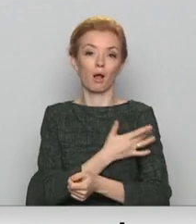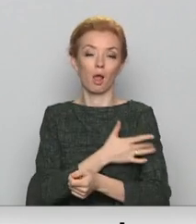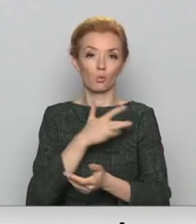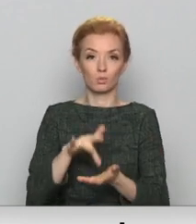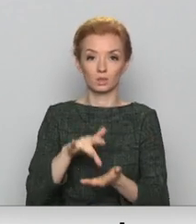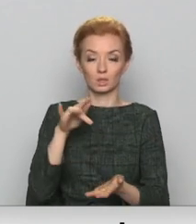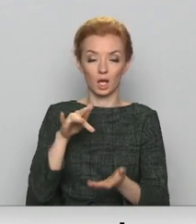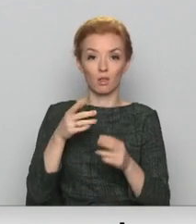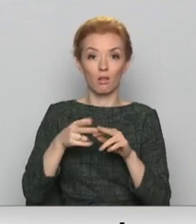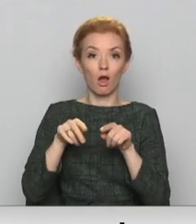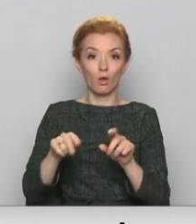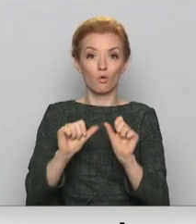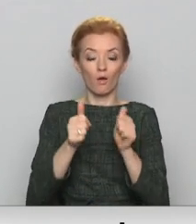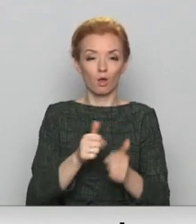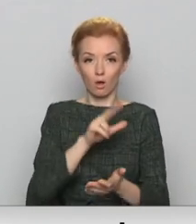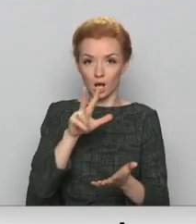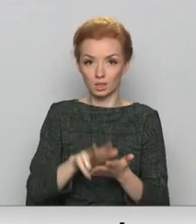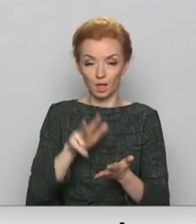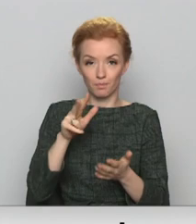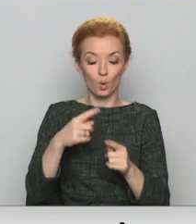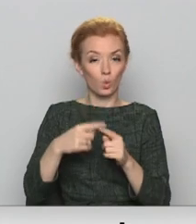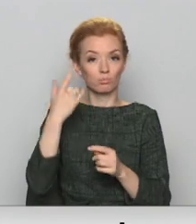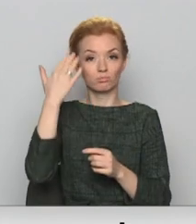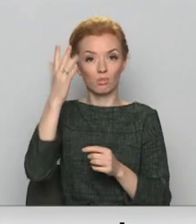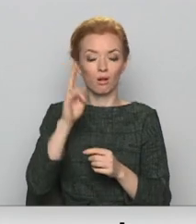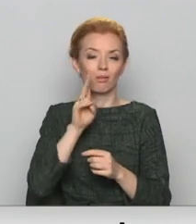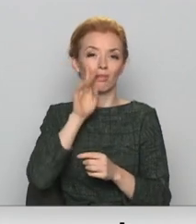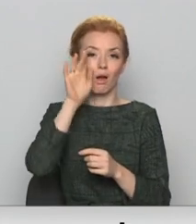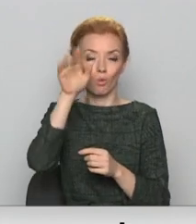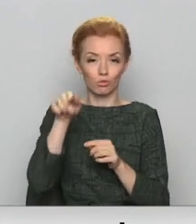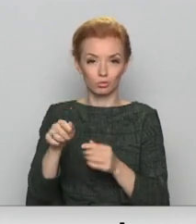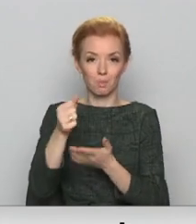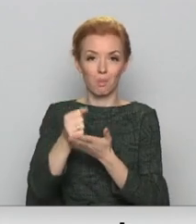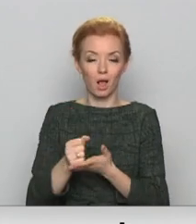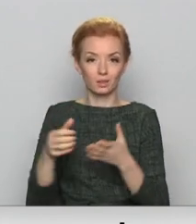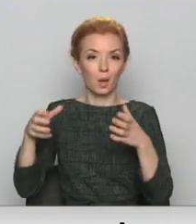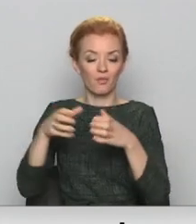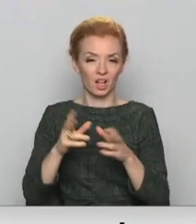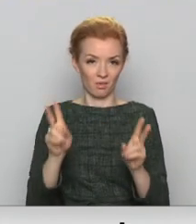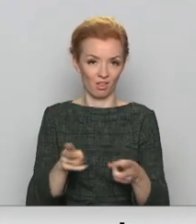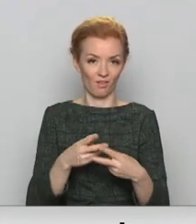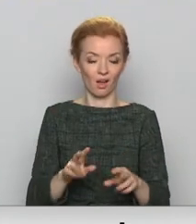Ministrijā šādu modeli akceptē, cerot, ka nākotnē pagastu apvienības nebūšot vajadzīgas.